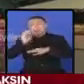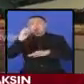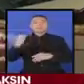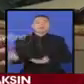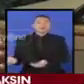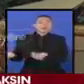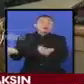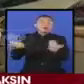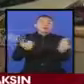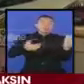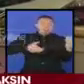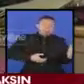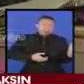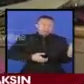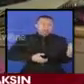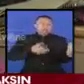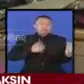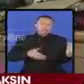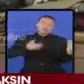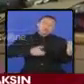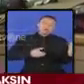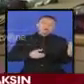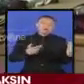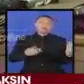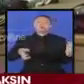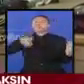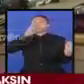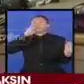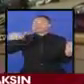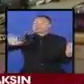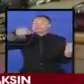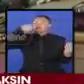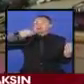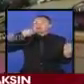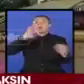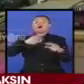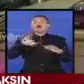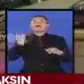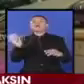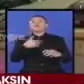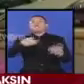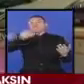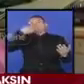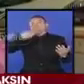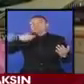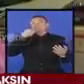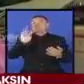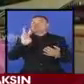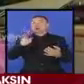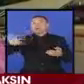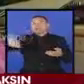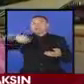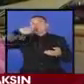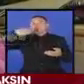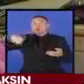Saya angkat, saya pangku. Setelah dipangku, saya masukin air putih 2 sendok. Air putih 2 sendok, ini kan